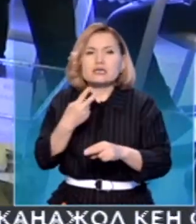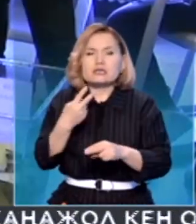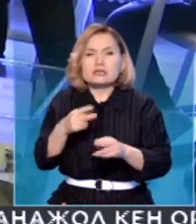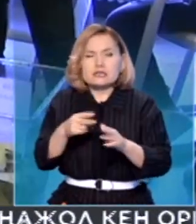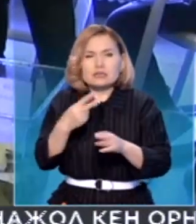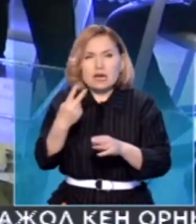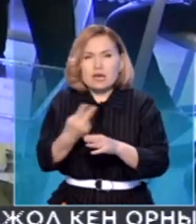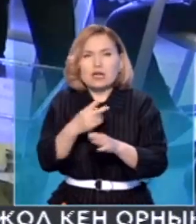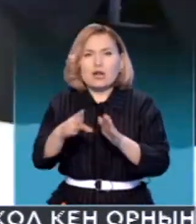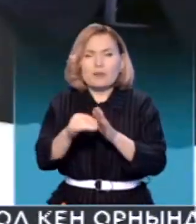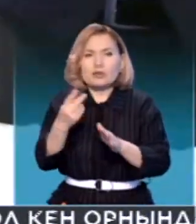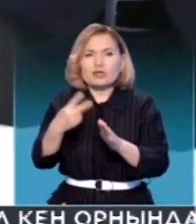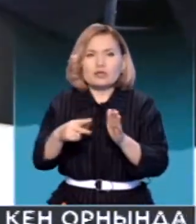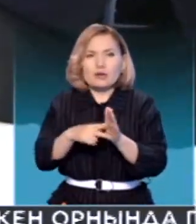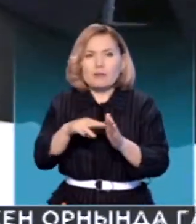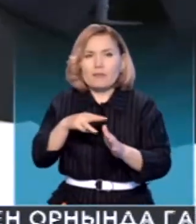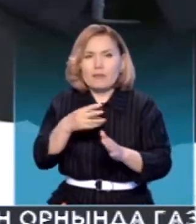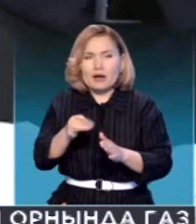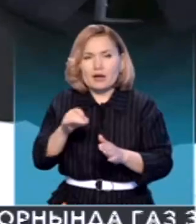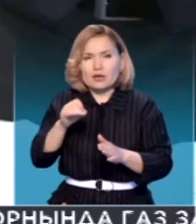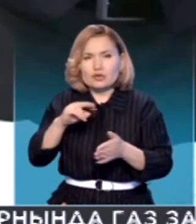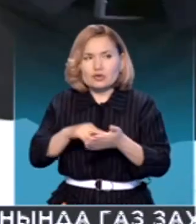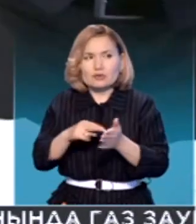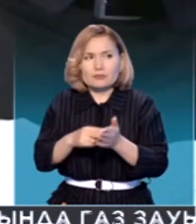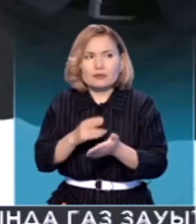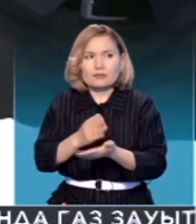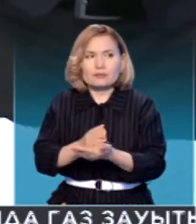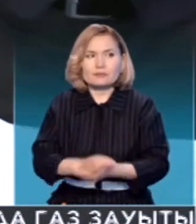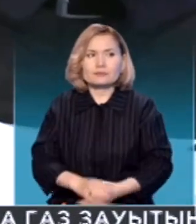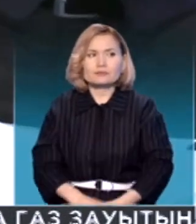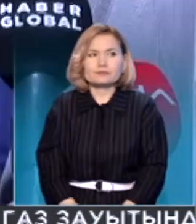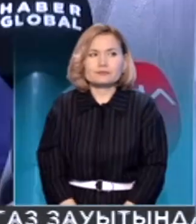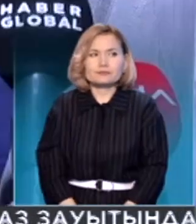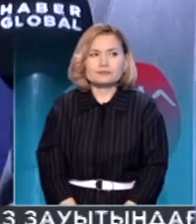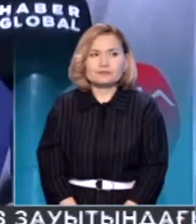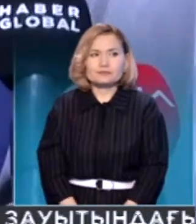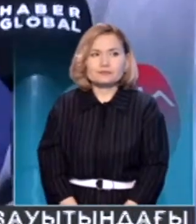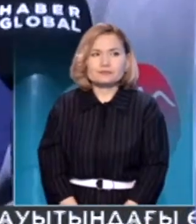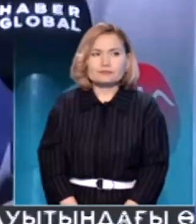өтеді. Ол 28 мамырға жоспарланған.